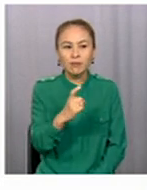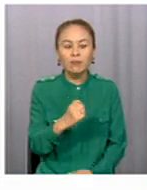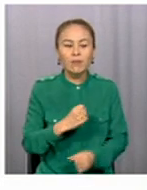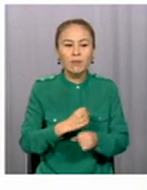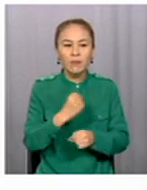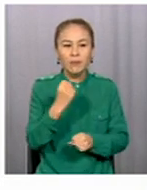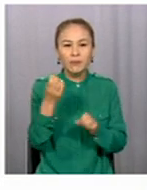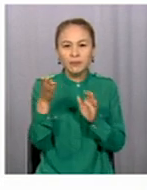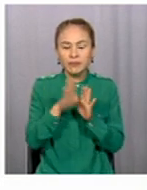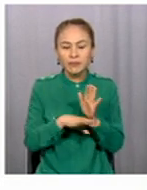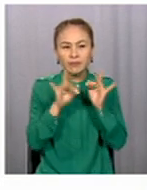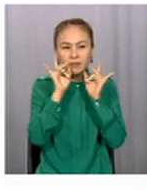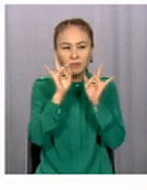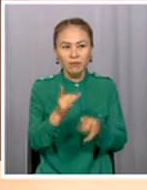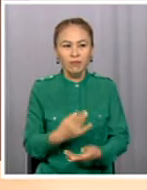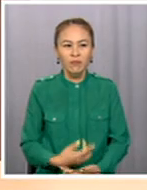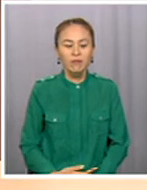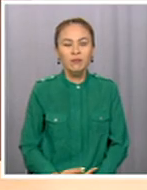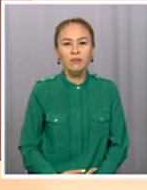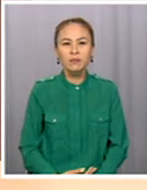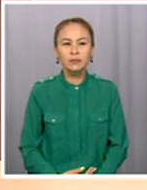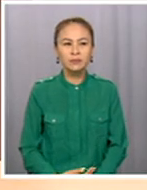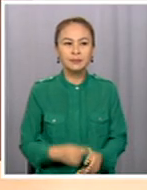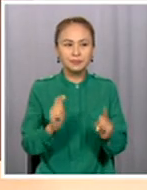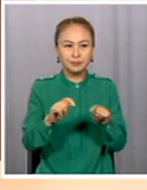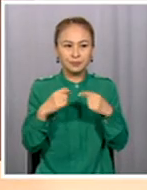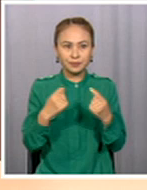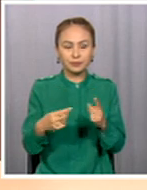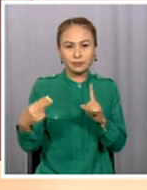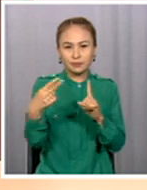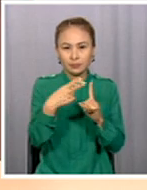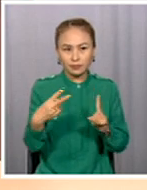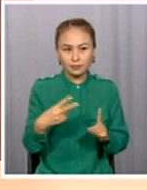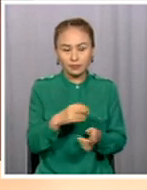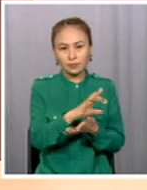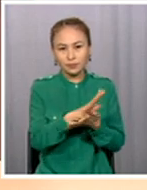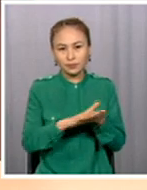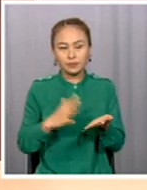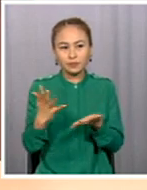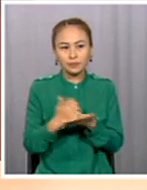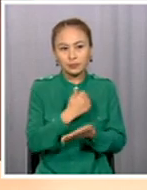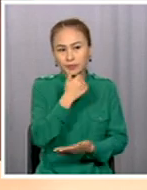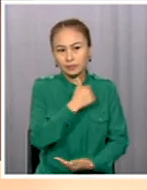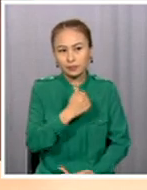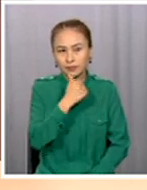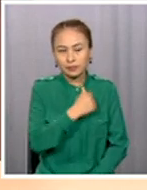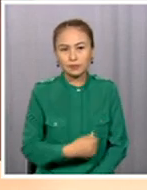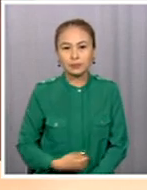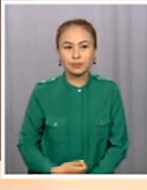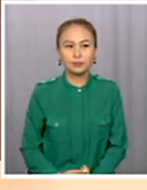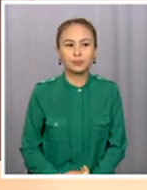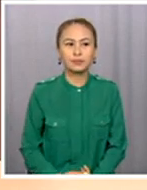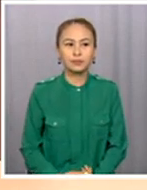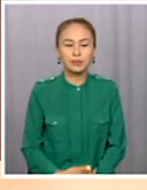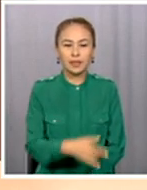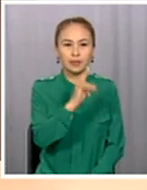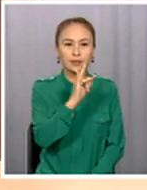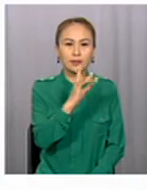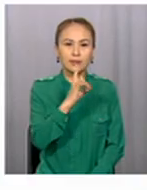қатаң дауыссыз дыбыстар. Берілген мақалдардың жалғасын тауып көріңдер. Ырыс